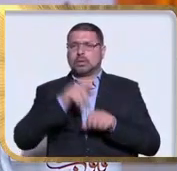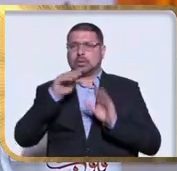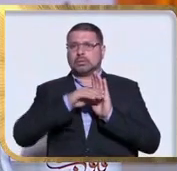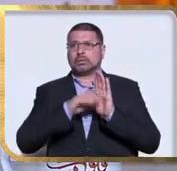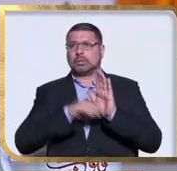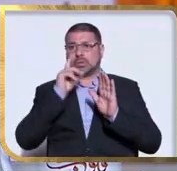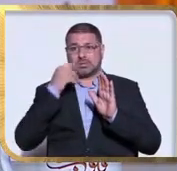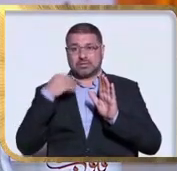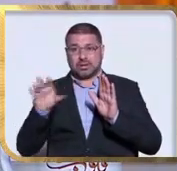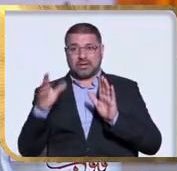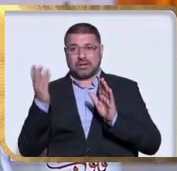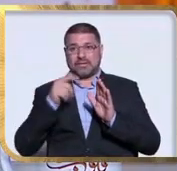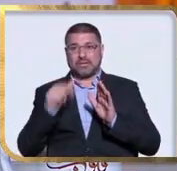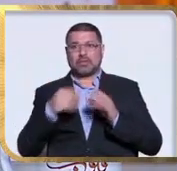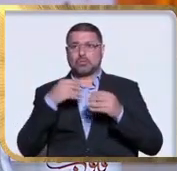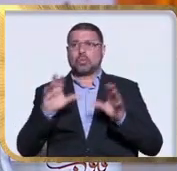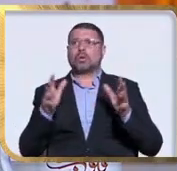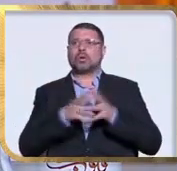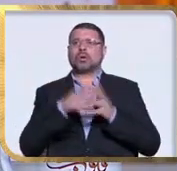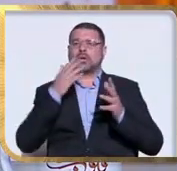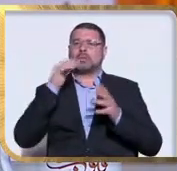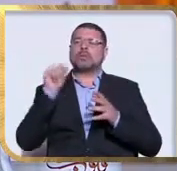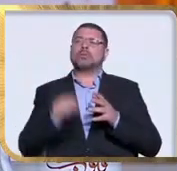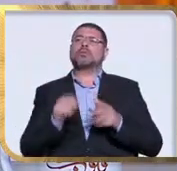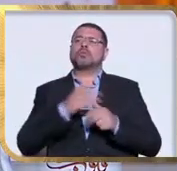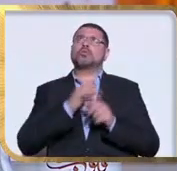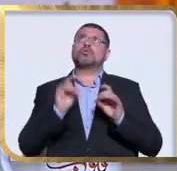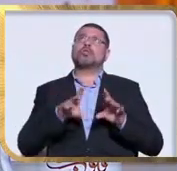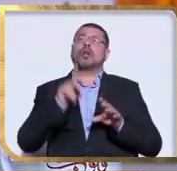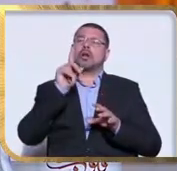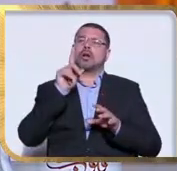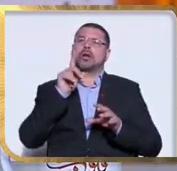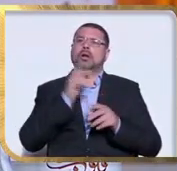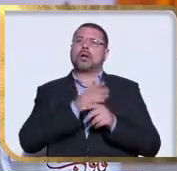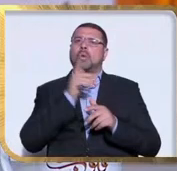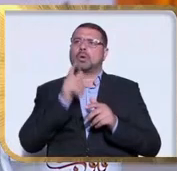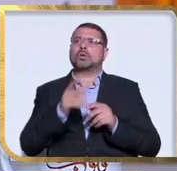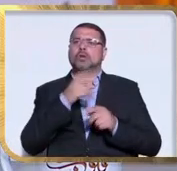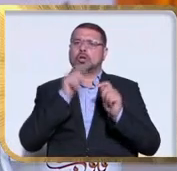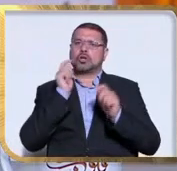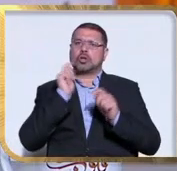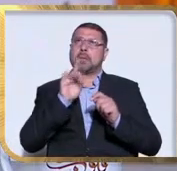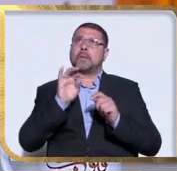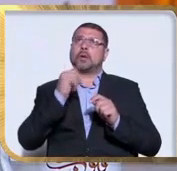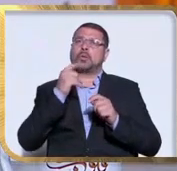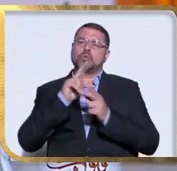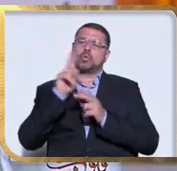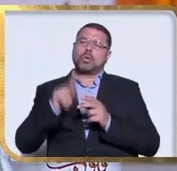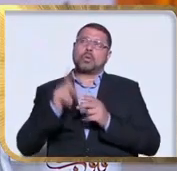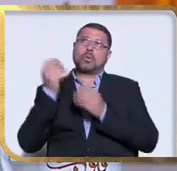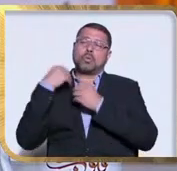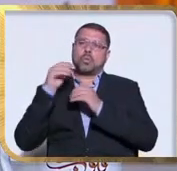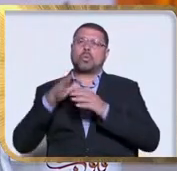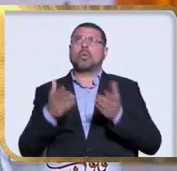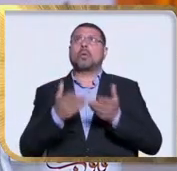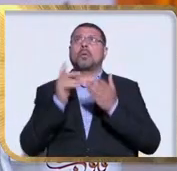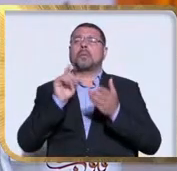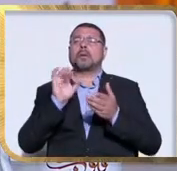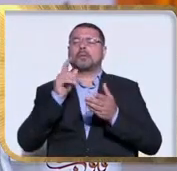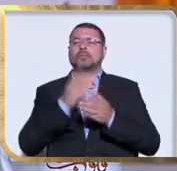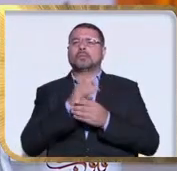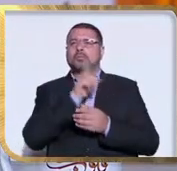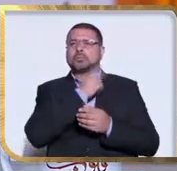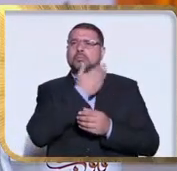لو فاتني ركن فاتتني العبادة. وإن شاء الله حج مبرور، أسأل الله تعالى لكم حجا مبرورا